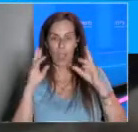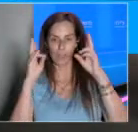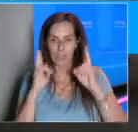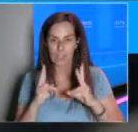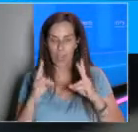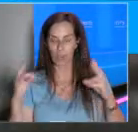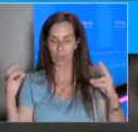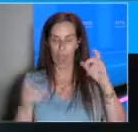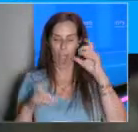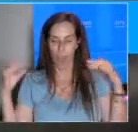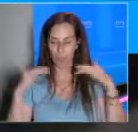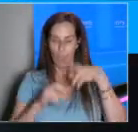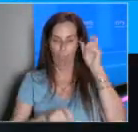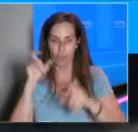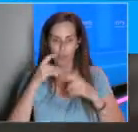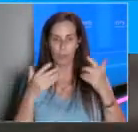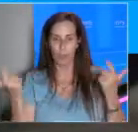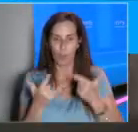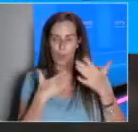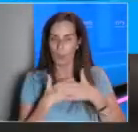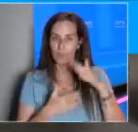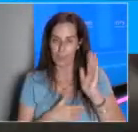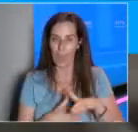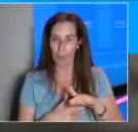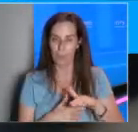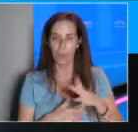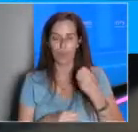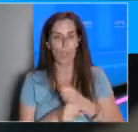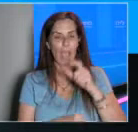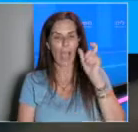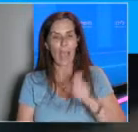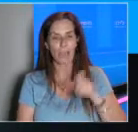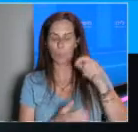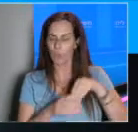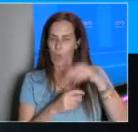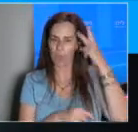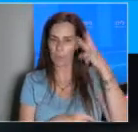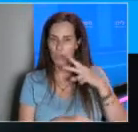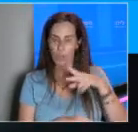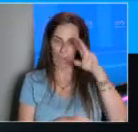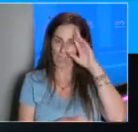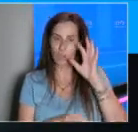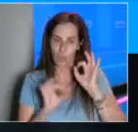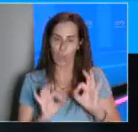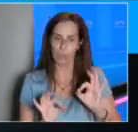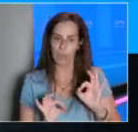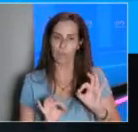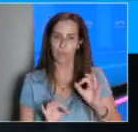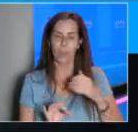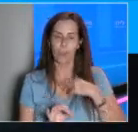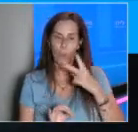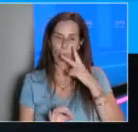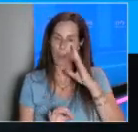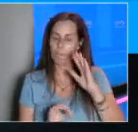הפסקת ההתקהלויות ההמוניות באירועים וחתונות, וגם ההתנהגות של הציבור מתוך הבנה שהסיכון הוא אכן משמעותי, אנחנו